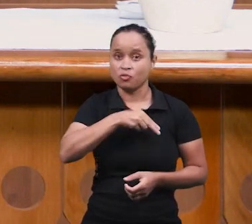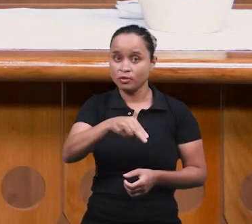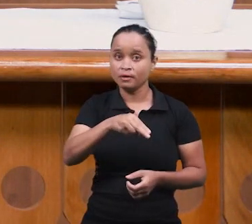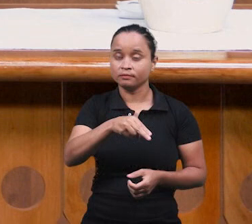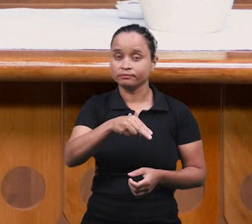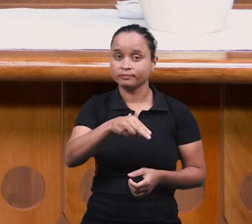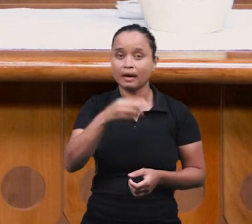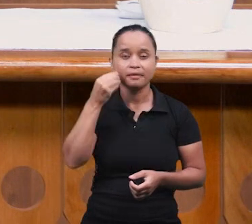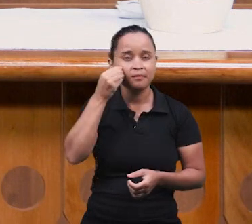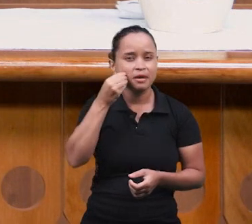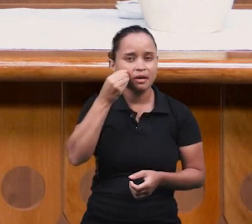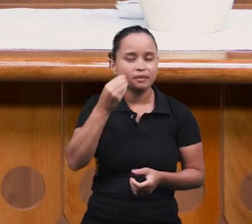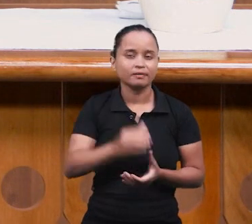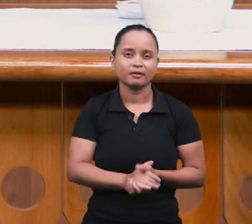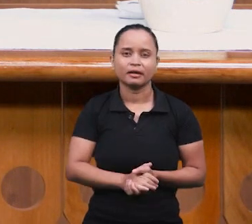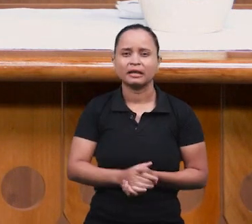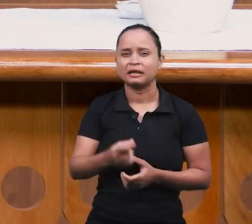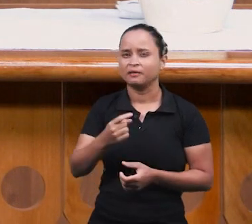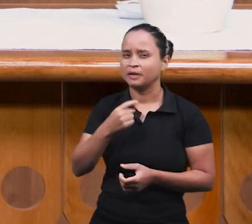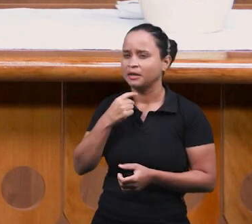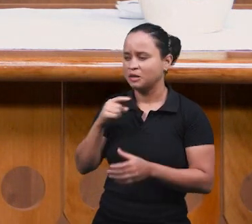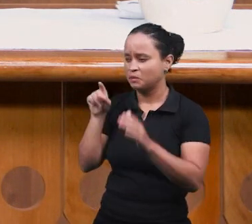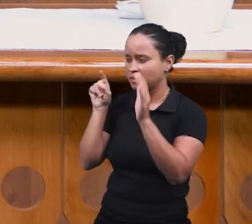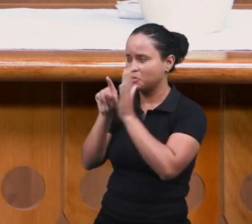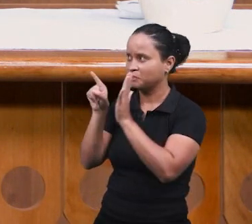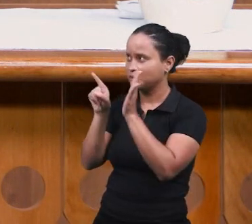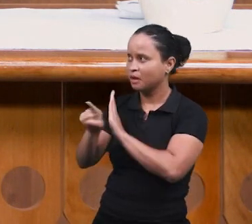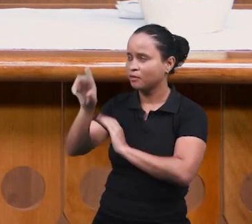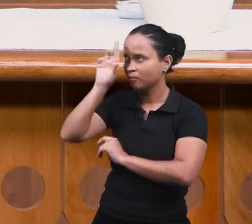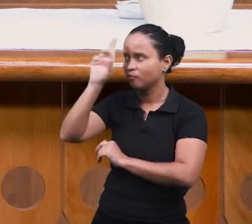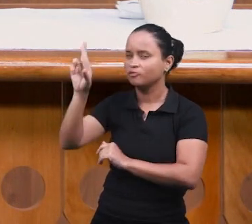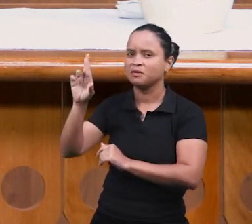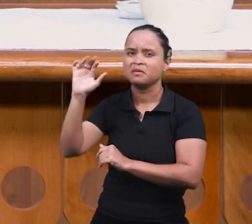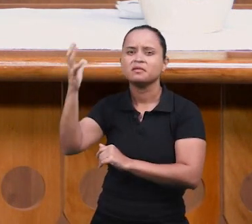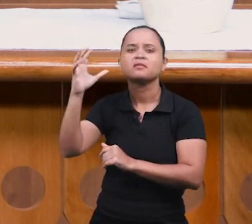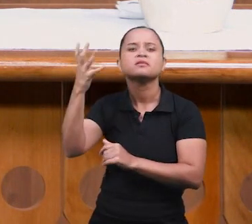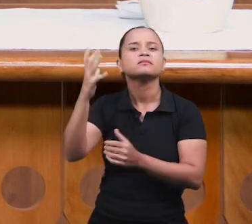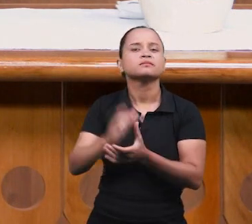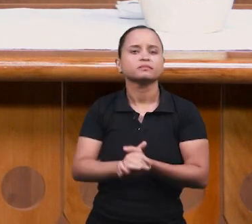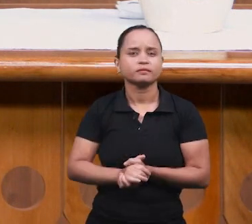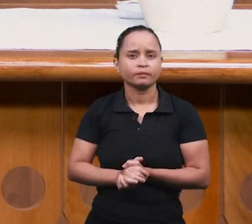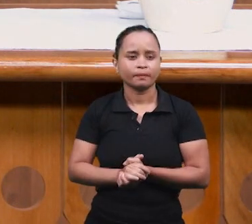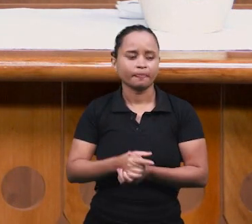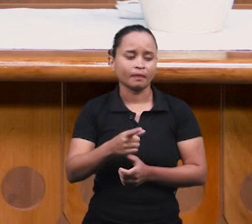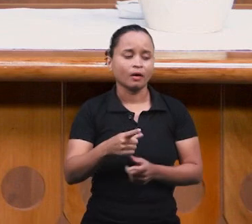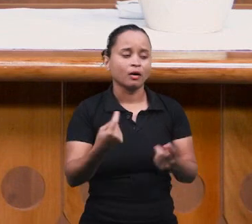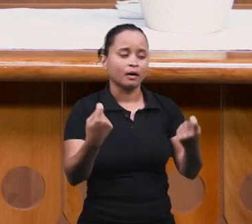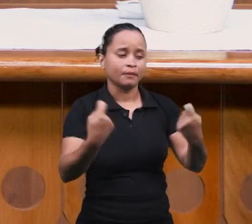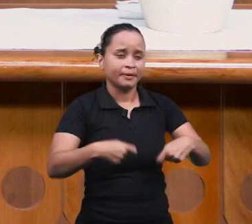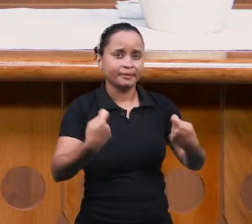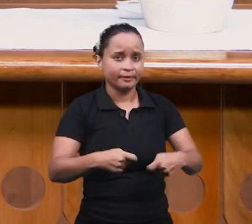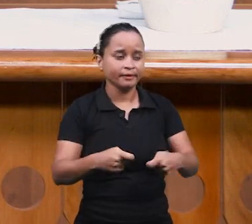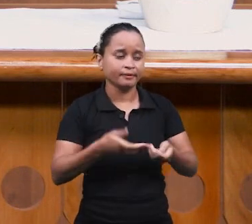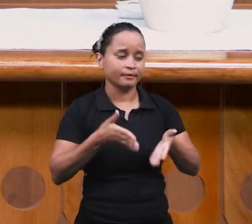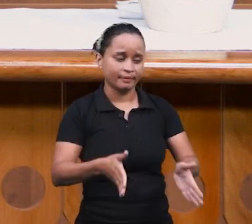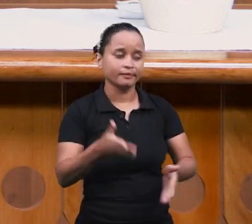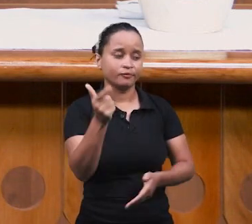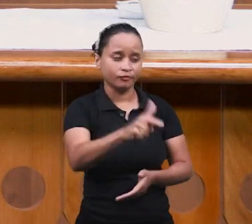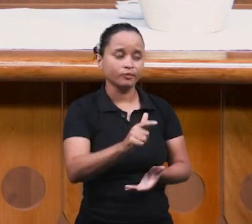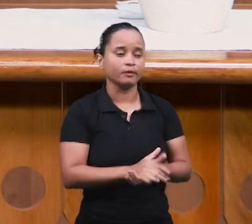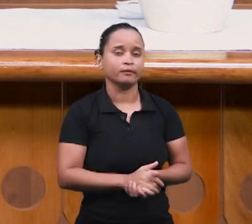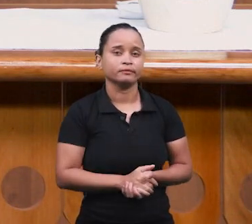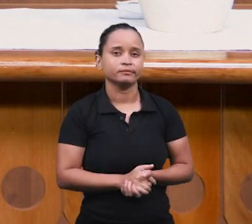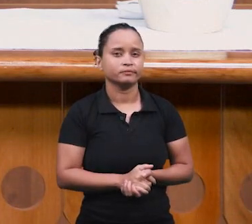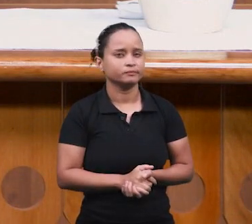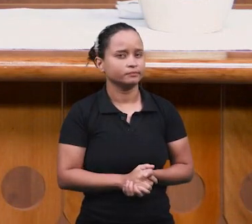comment, Seigneur? Je vais revenir vers le ventre de ma mère? Non, c'était très difficile pour Nicodème de comprendre. Mais le Seigneur était en train de parler d'un miracle. De